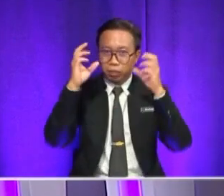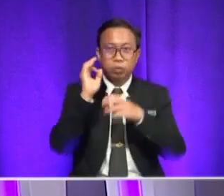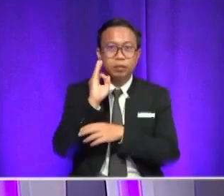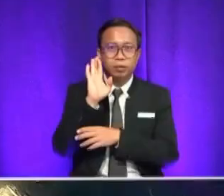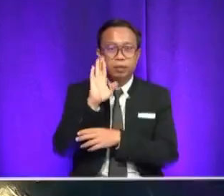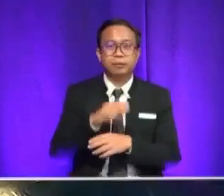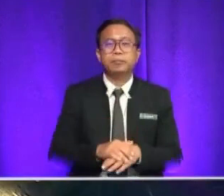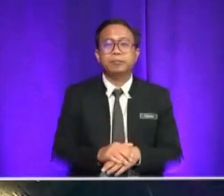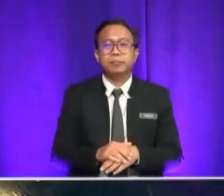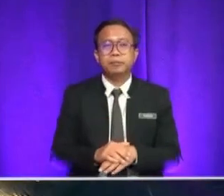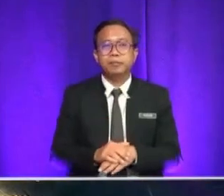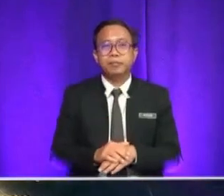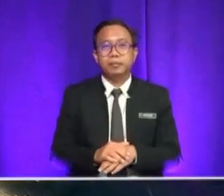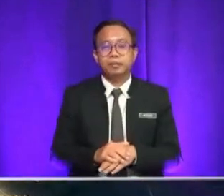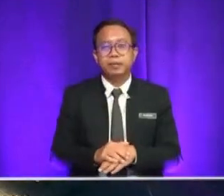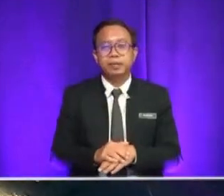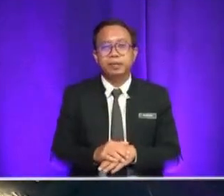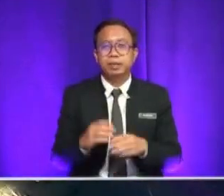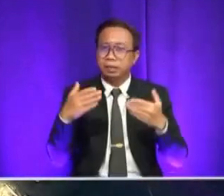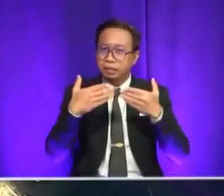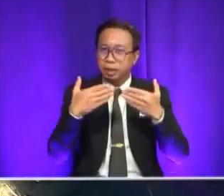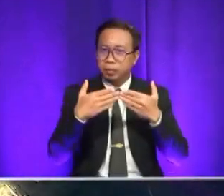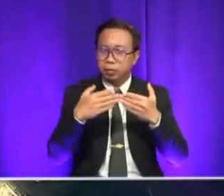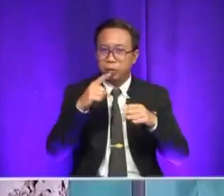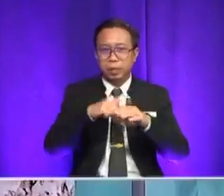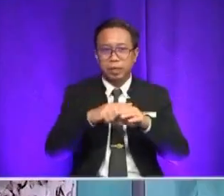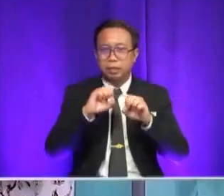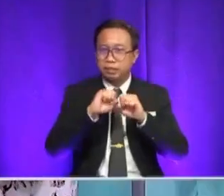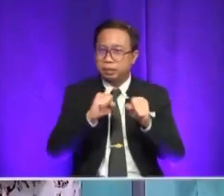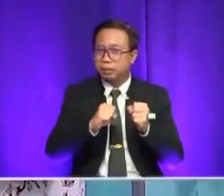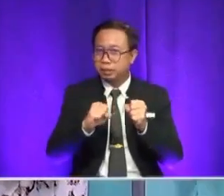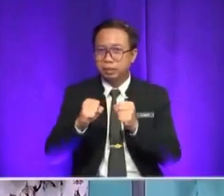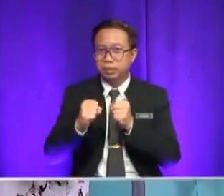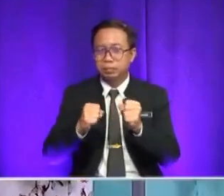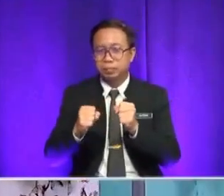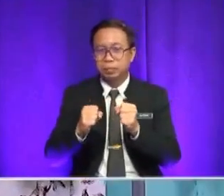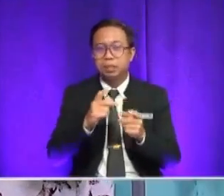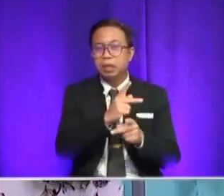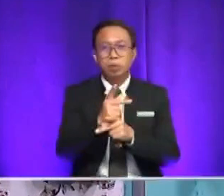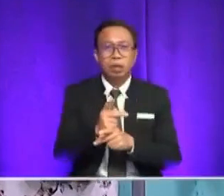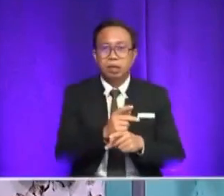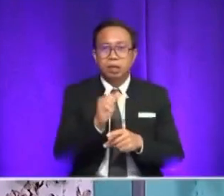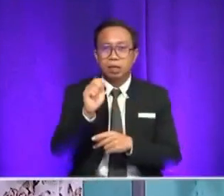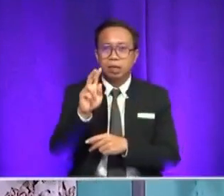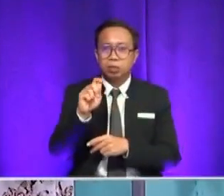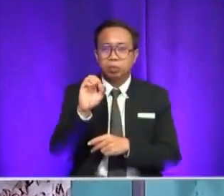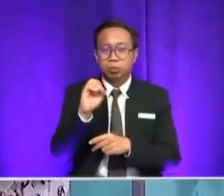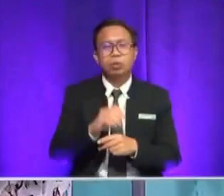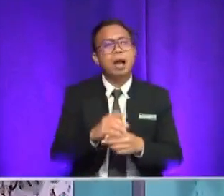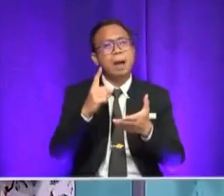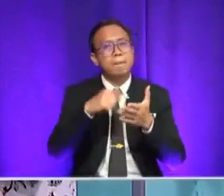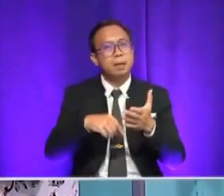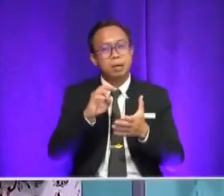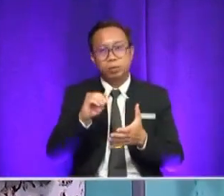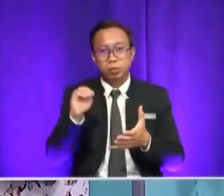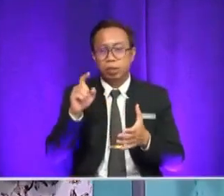Silakan. Okey, so kita sambung kepada sistem kawalan automatik. Okey, dekat sini apa yang murid